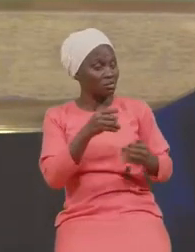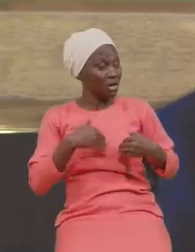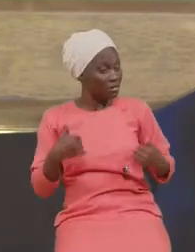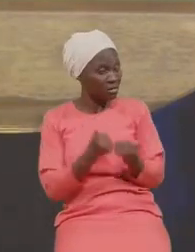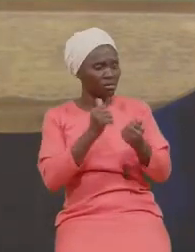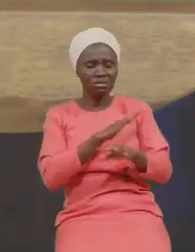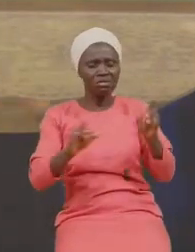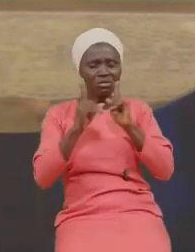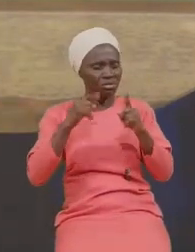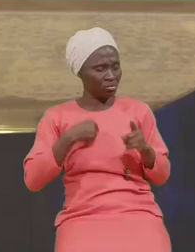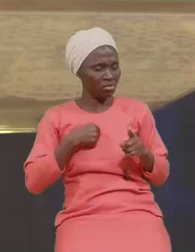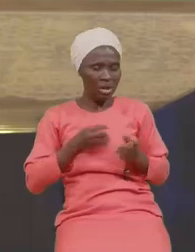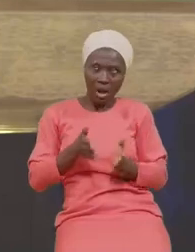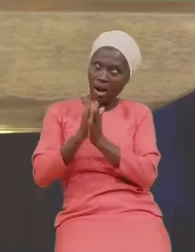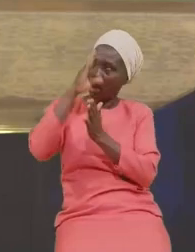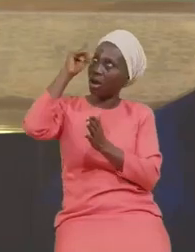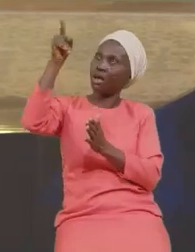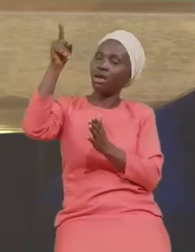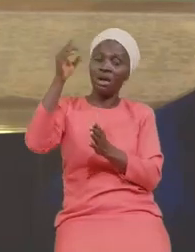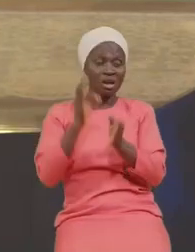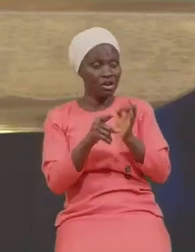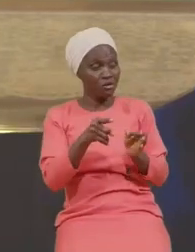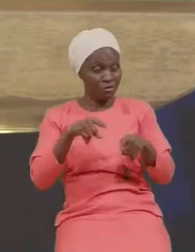un souci ne me demande pas demande-lui